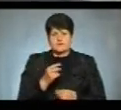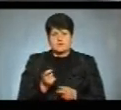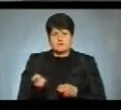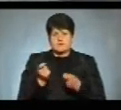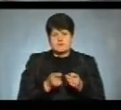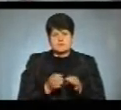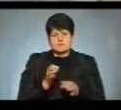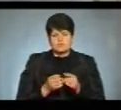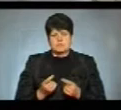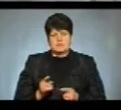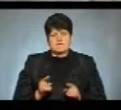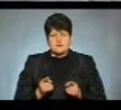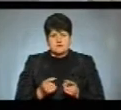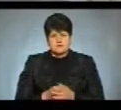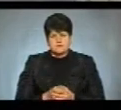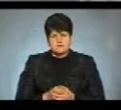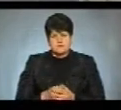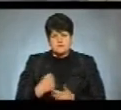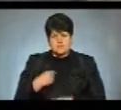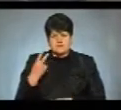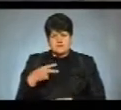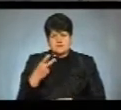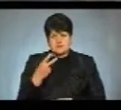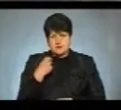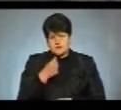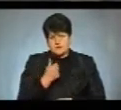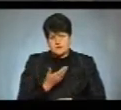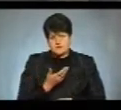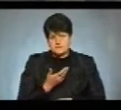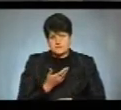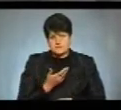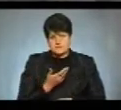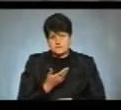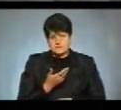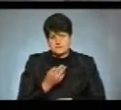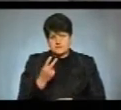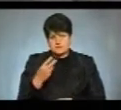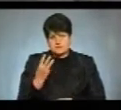суду під вартою. «22 роки, 23 вже